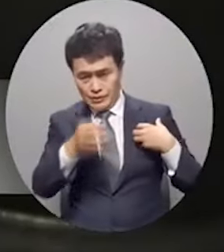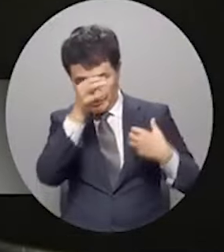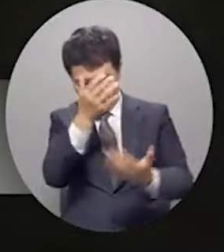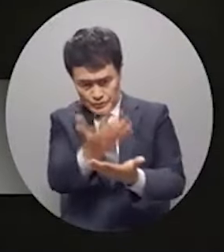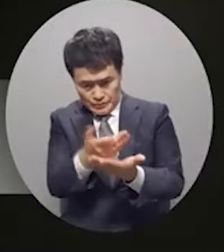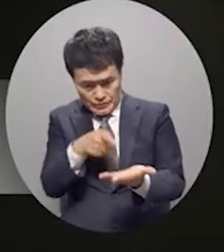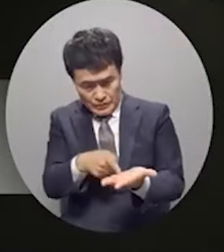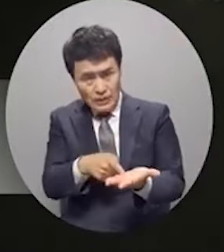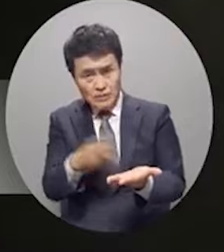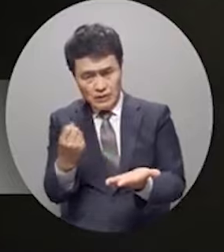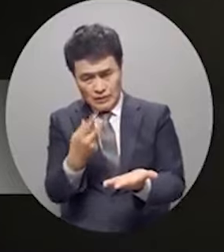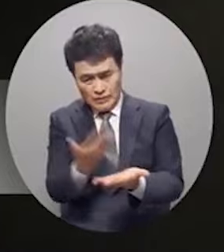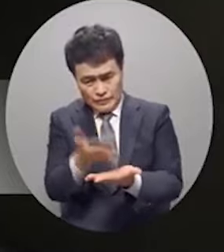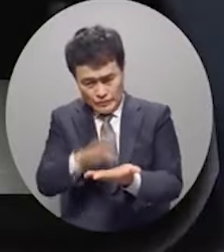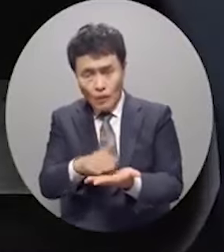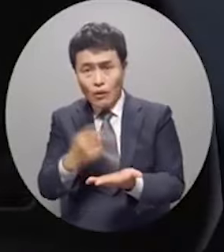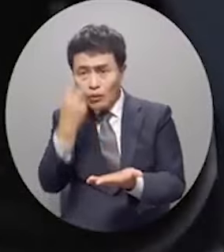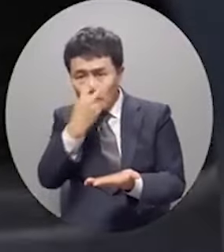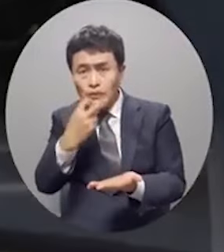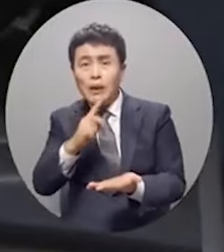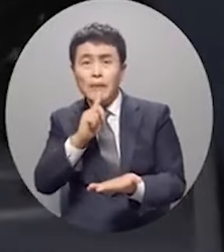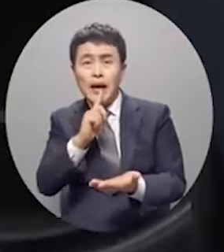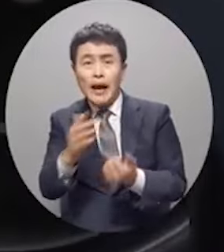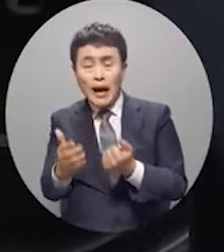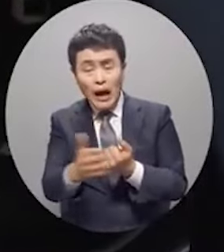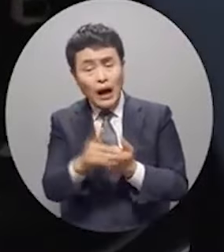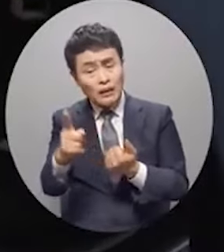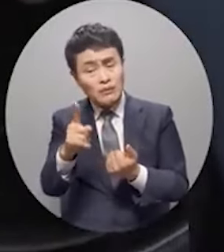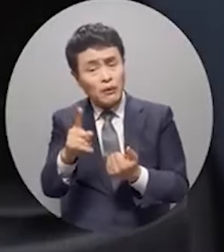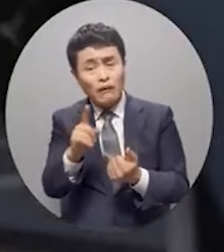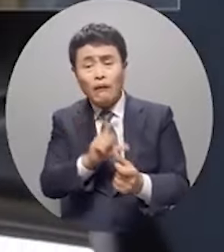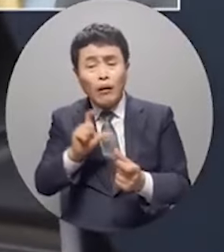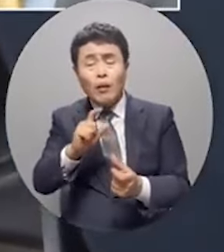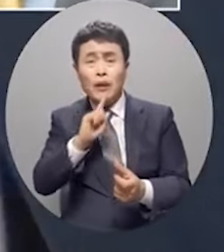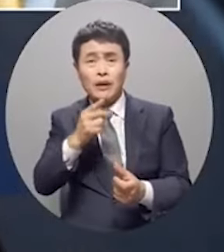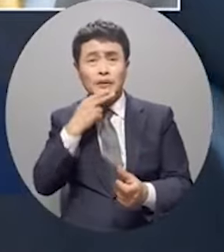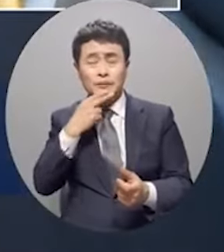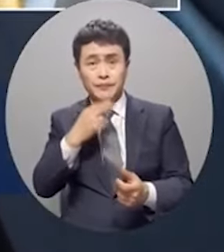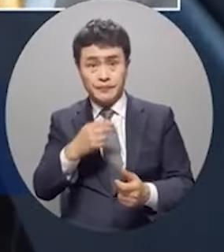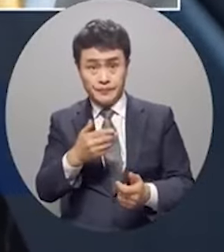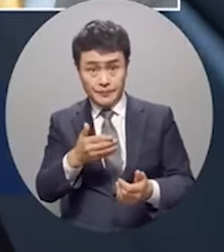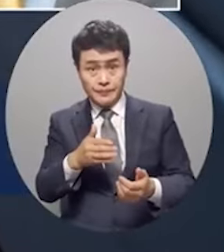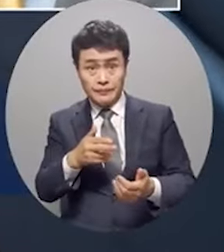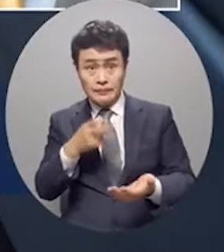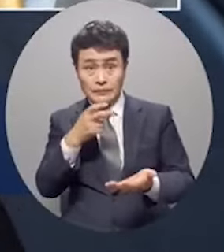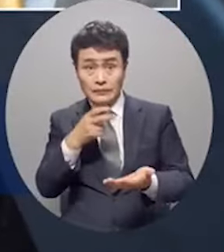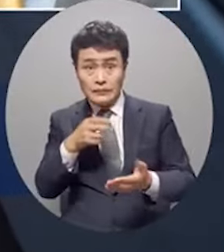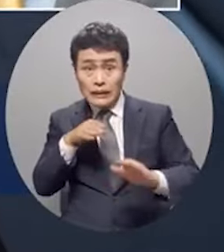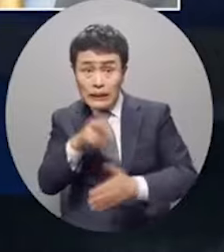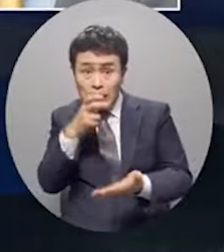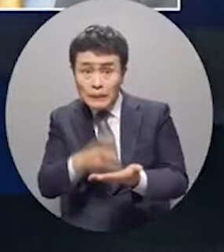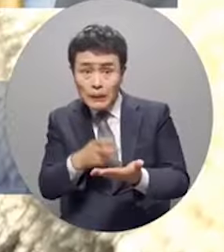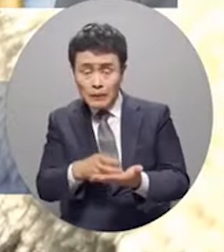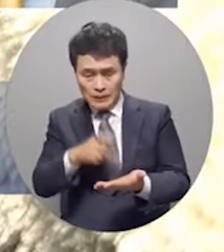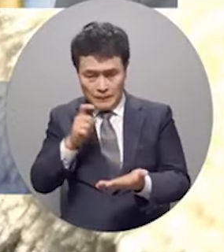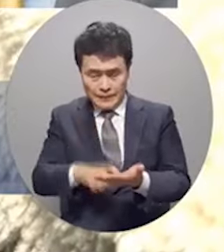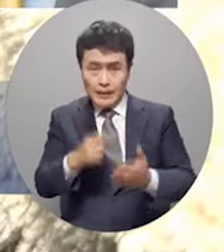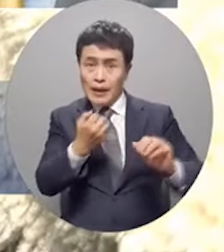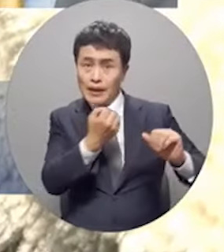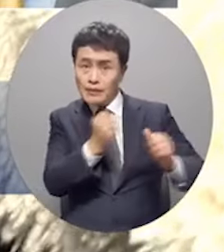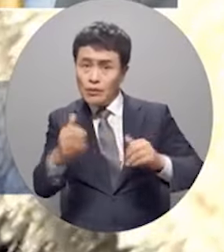토대로 리콜 여부를 검토하겠다고 했지만 감감무소식입니다. 자동차 관리법에도 기상시에 탈출에 대한